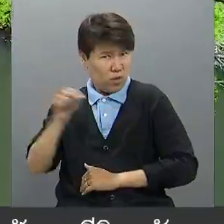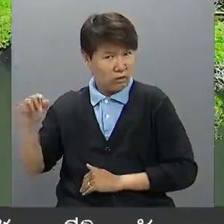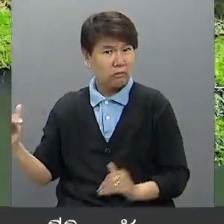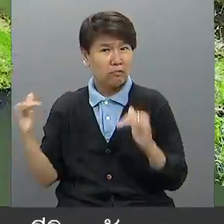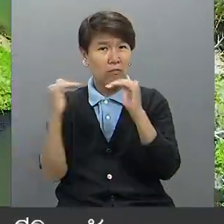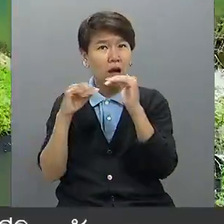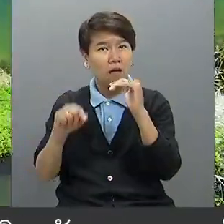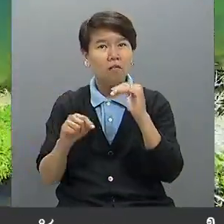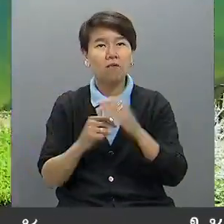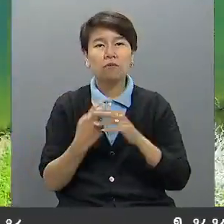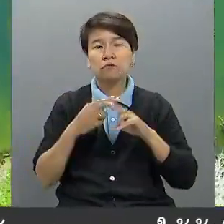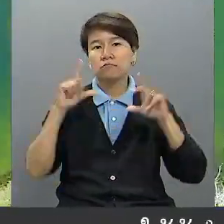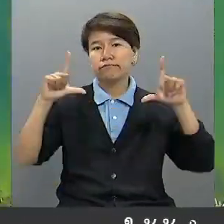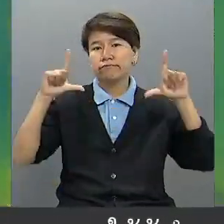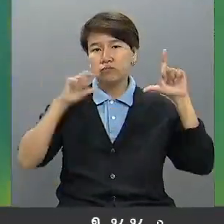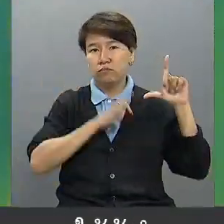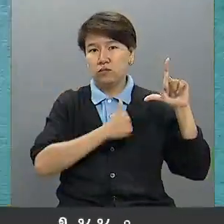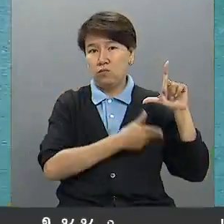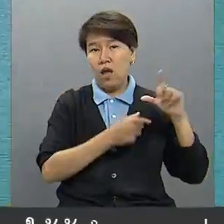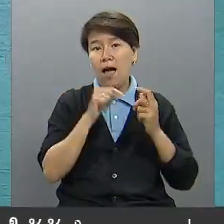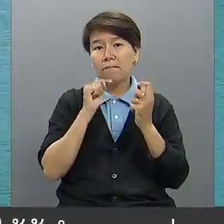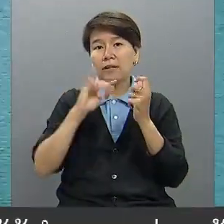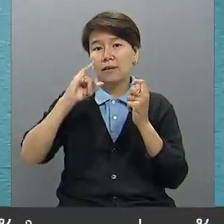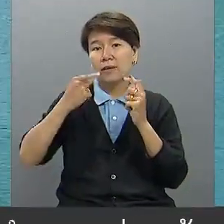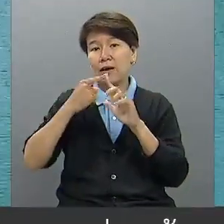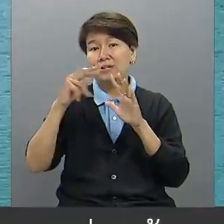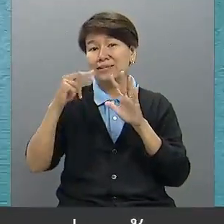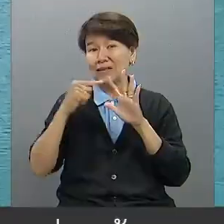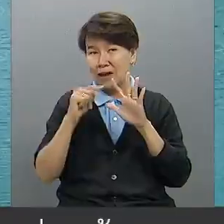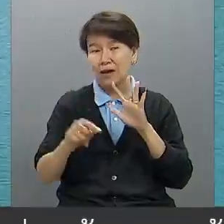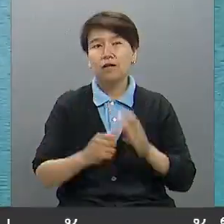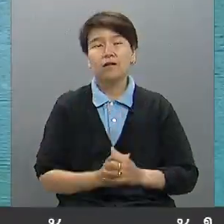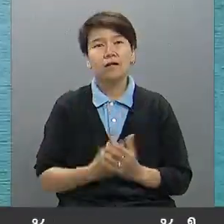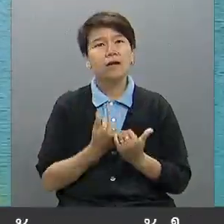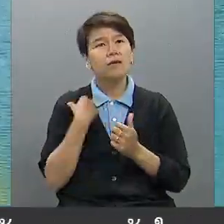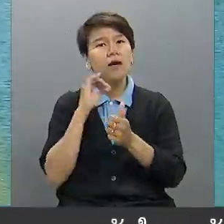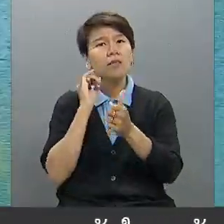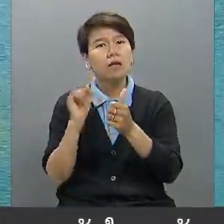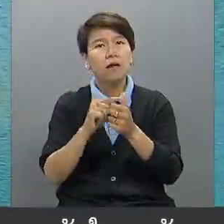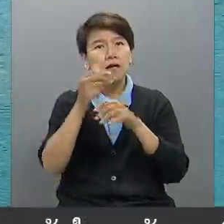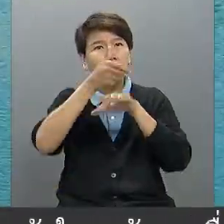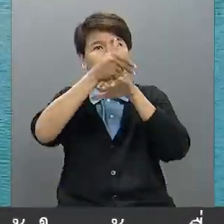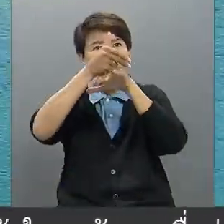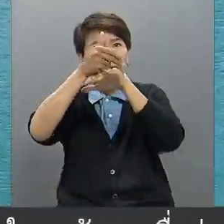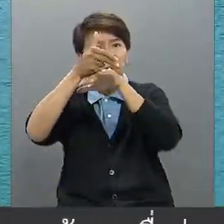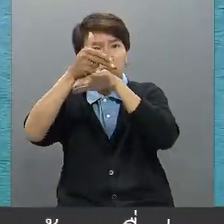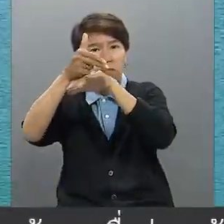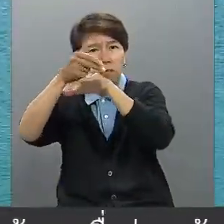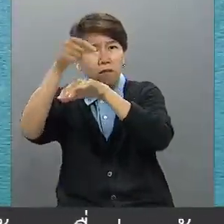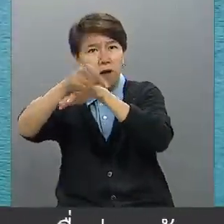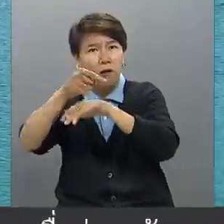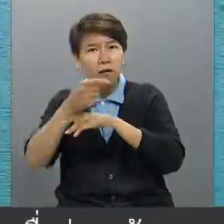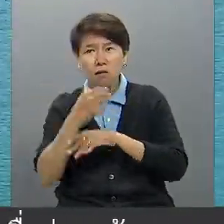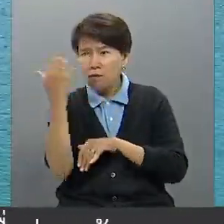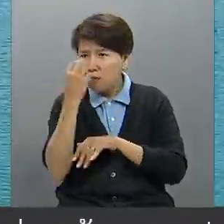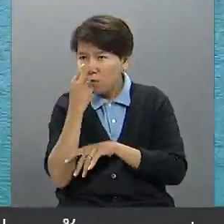าสวิตเซอร์แลนด์จะนะกันเลยทีเดียวค่ะ มีคำแนะนำนิดนึงคือภาพเนี่ยงดงามเหมือนอยู่สวิตเซอร์แลนด์แต่ที่นี่คือเมือง